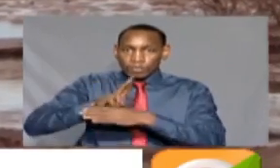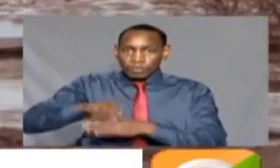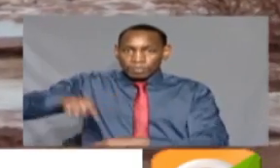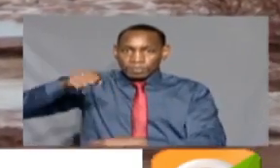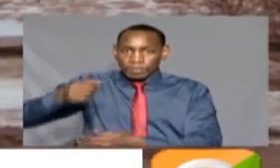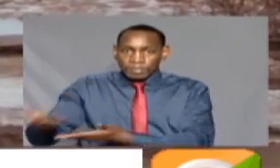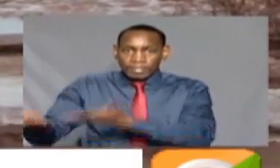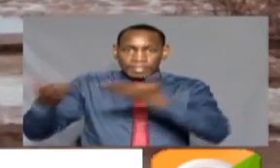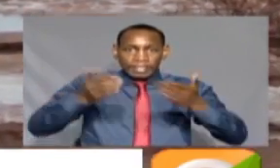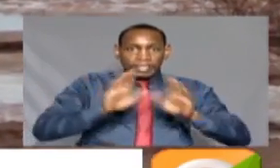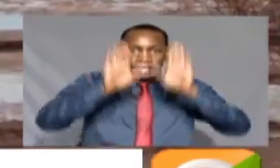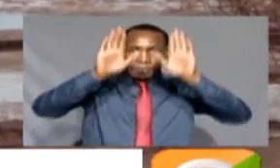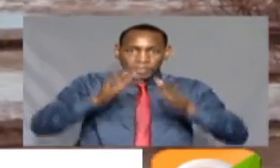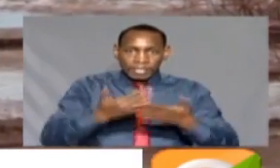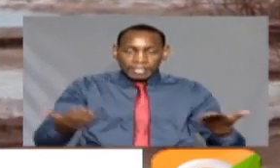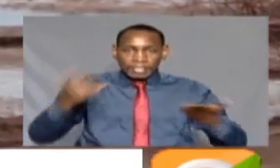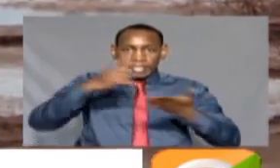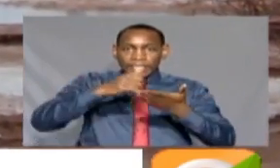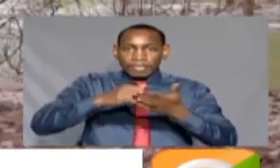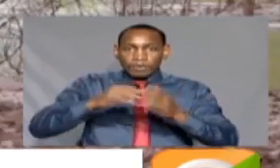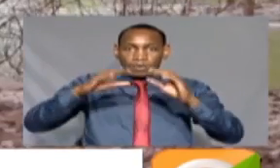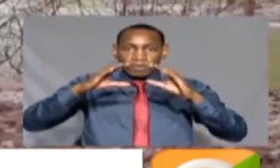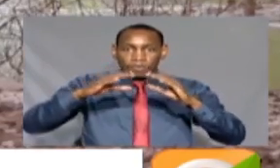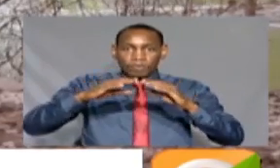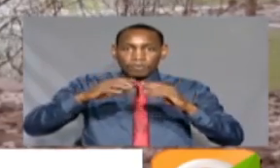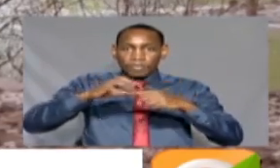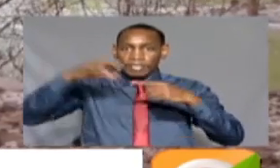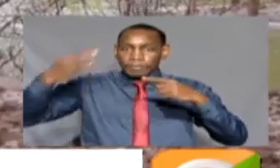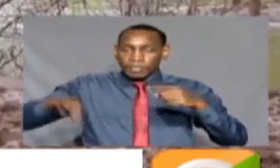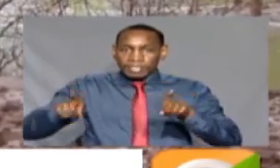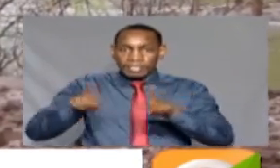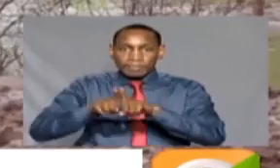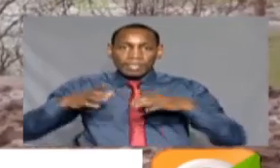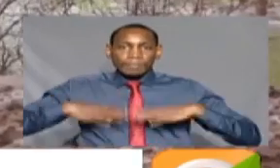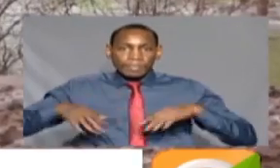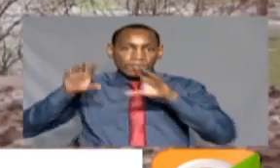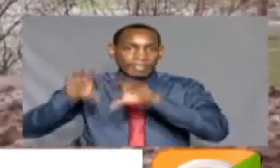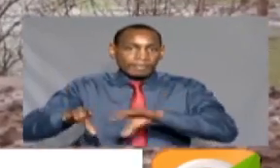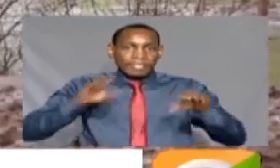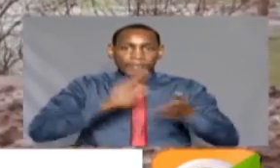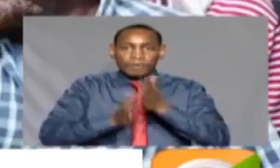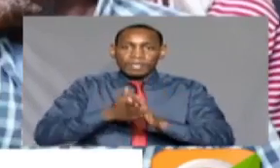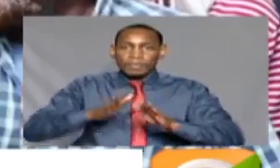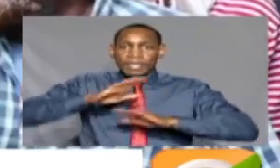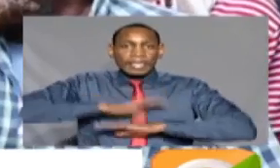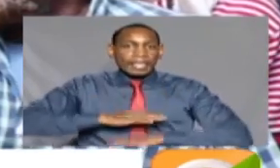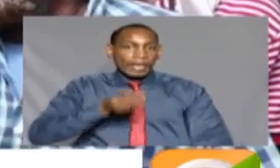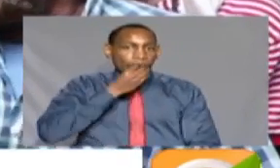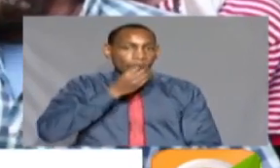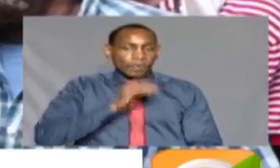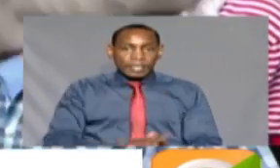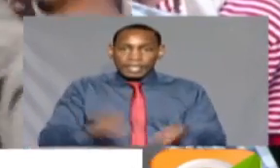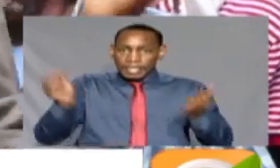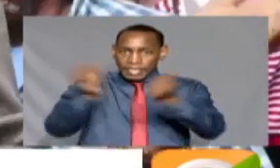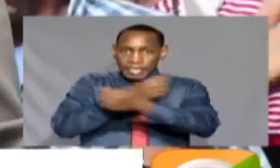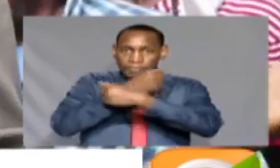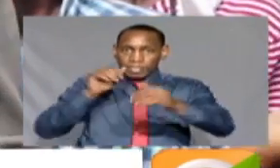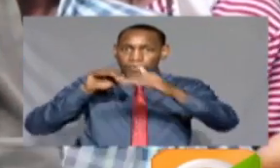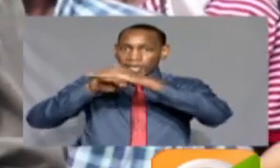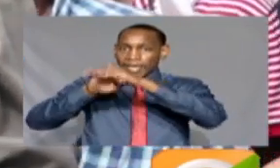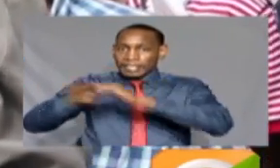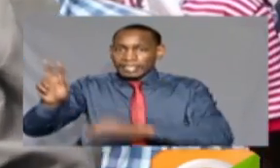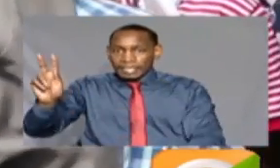kuvukisha bidhaa muhimu kama vile mboga, huku wakazi wakihangaika bila chakula cha kutosha. They cannot access Kenya.